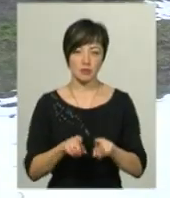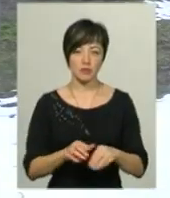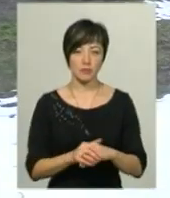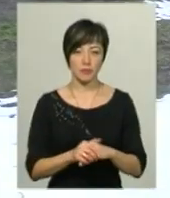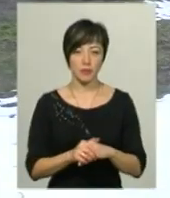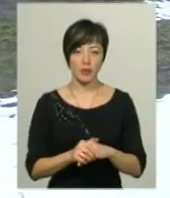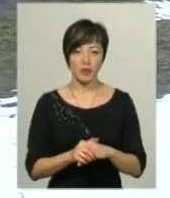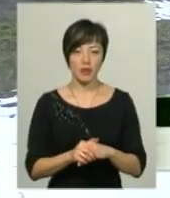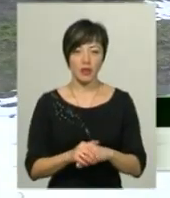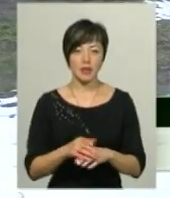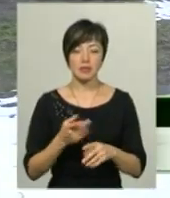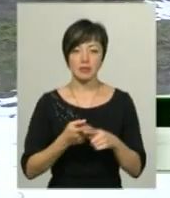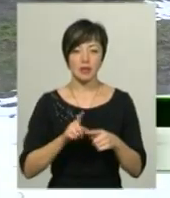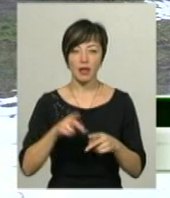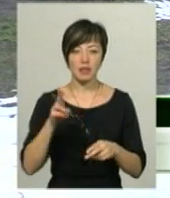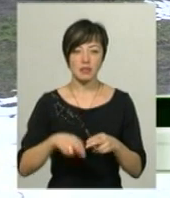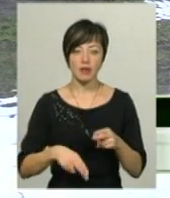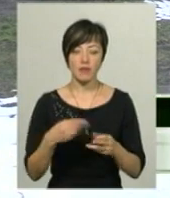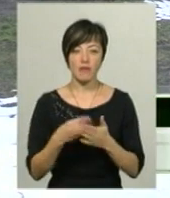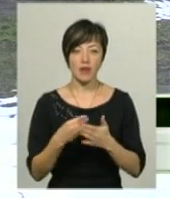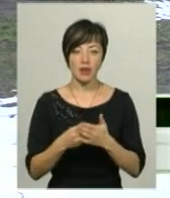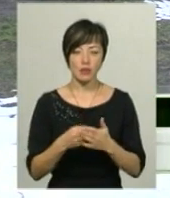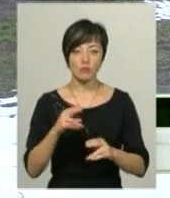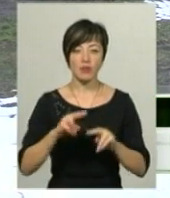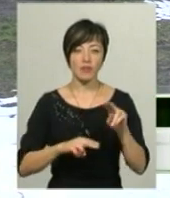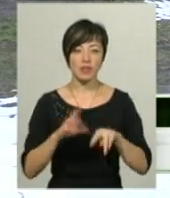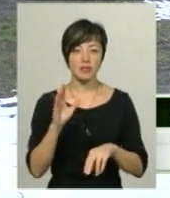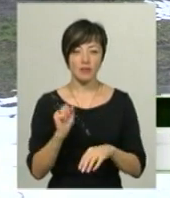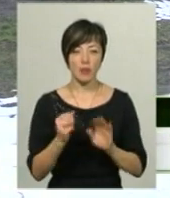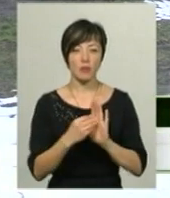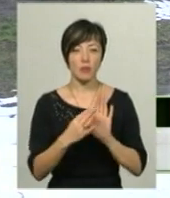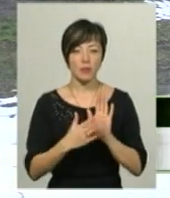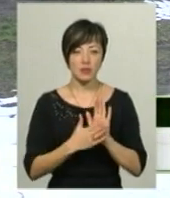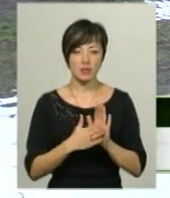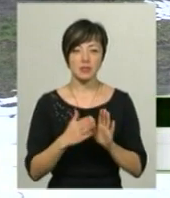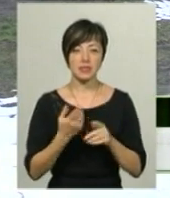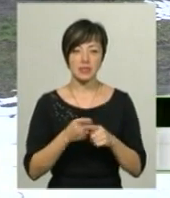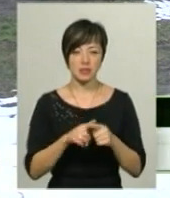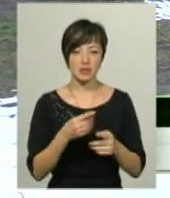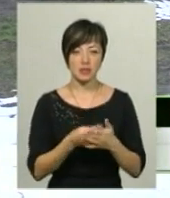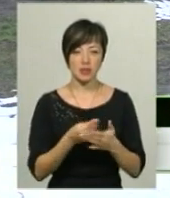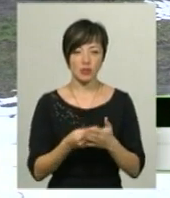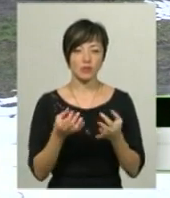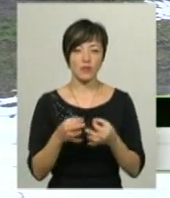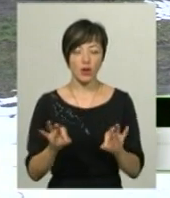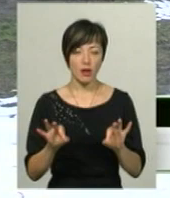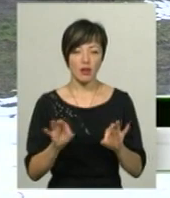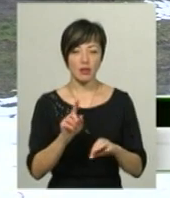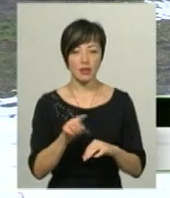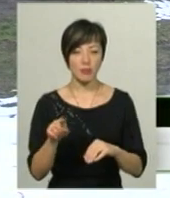не кінцева, на мою думку, вартість цього будівництва. І прописування динамічної ціни, воно дозволяє